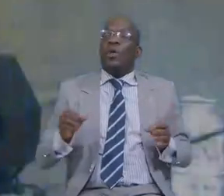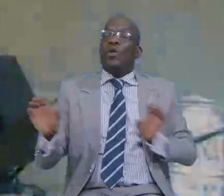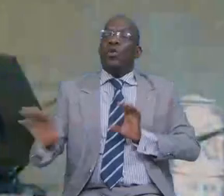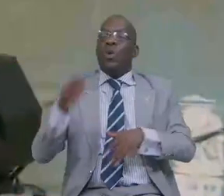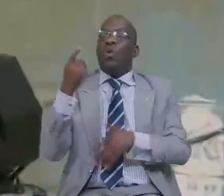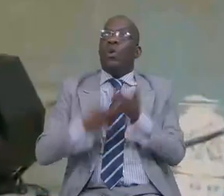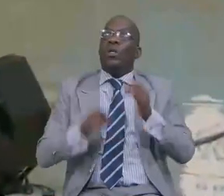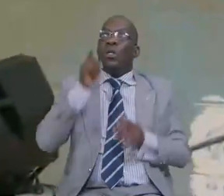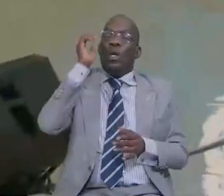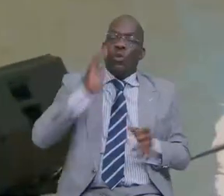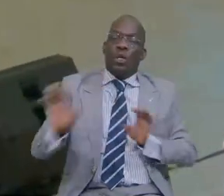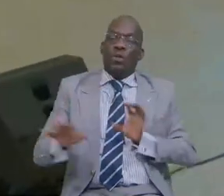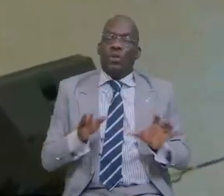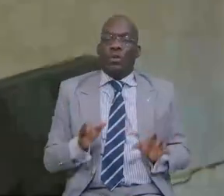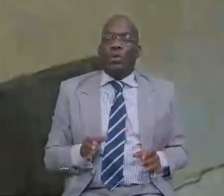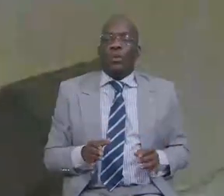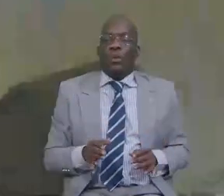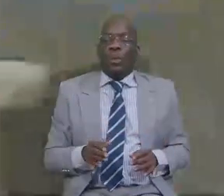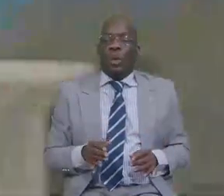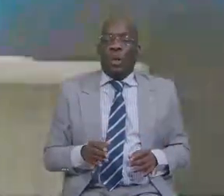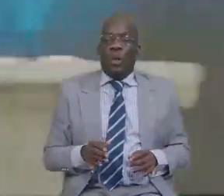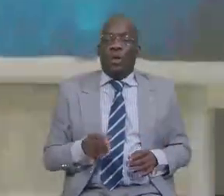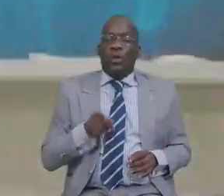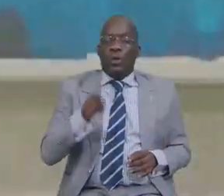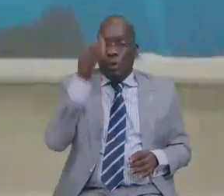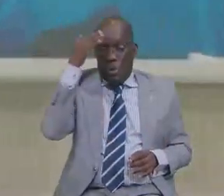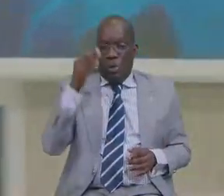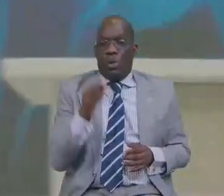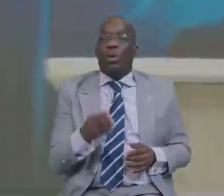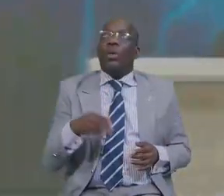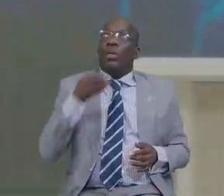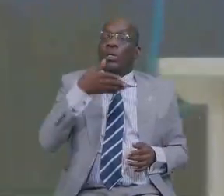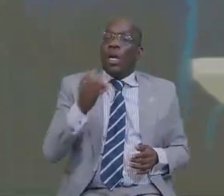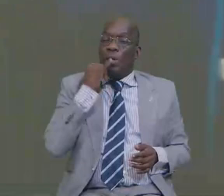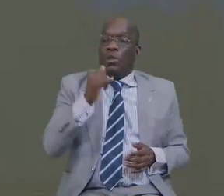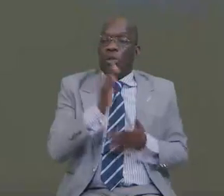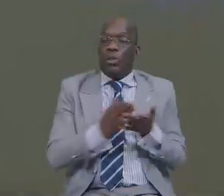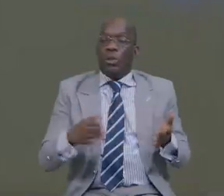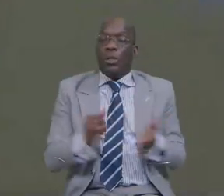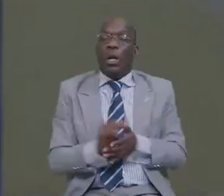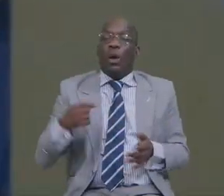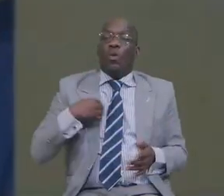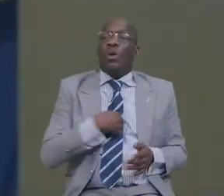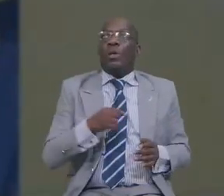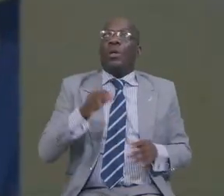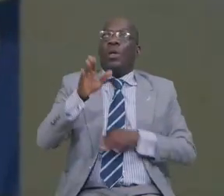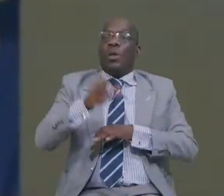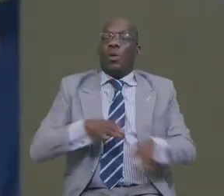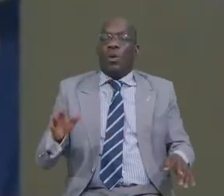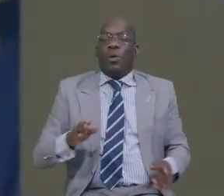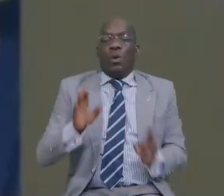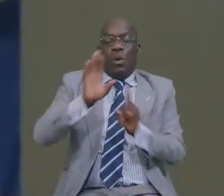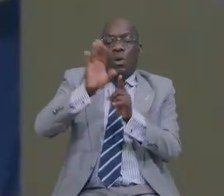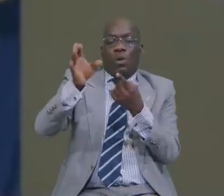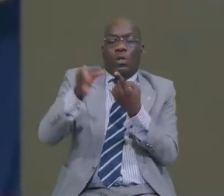s'il était dans le monde aujourd'hui. Mais il y a quelque chose que nous appelons le conditionnement. Quand tu fais quelque chose une